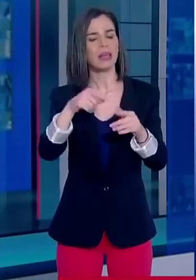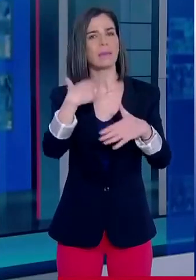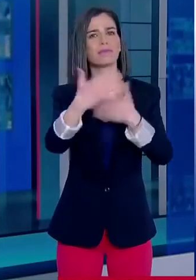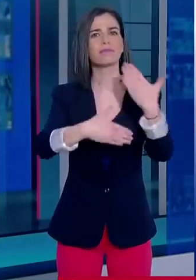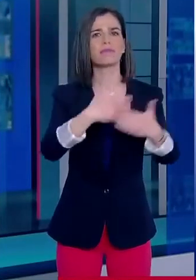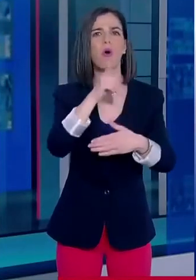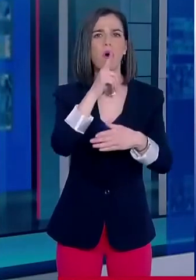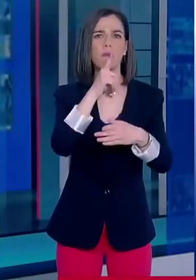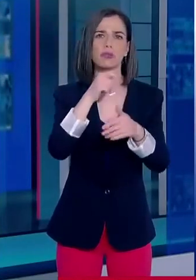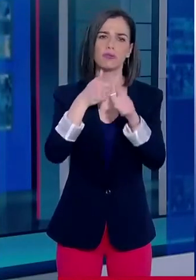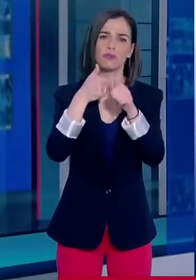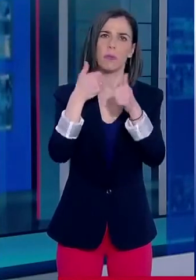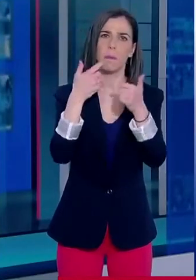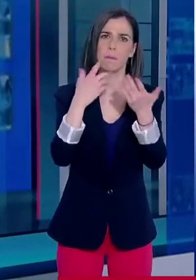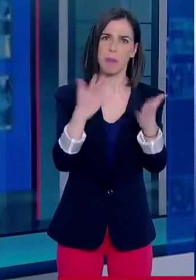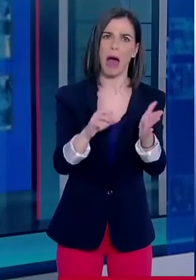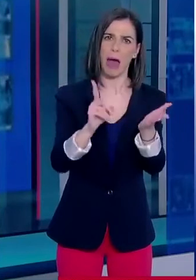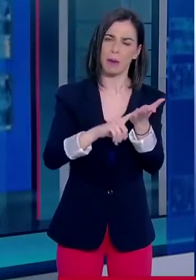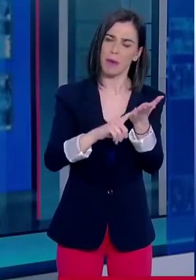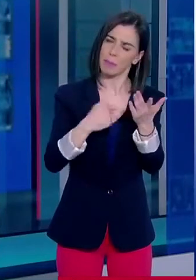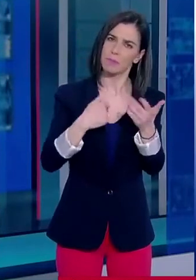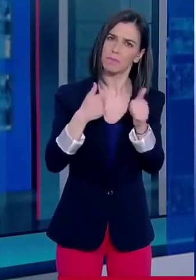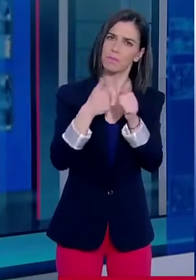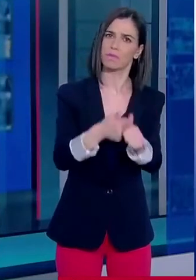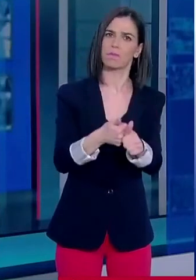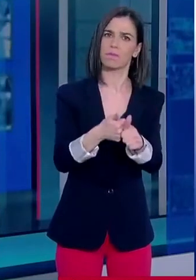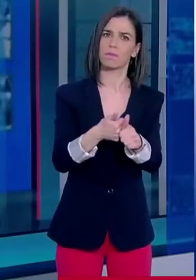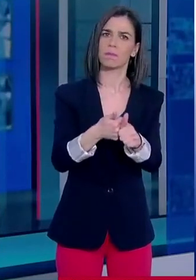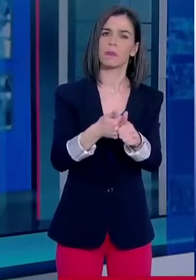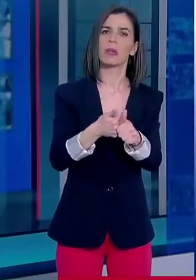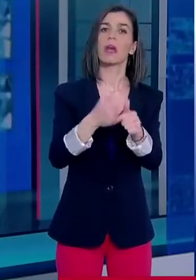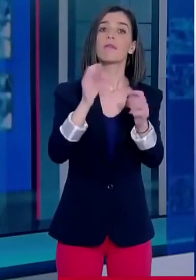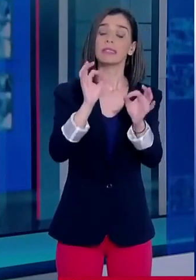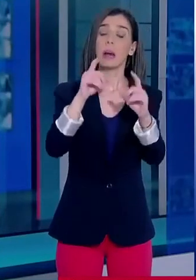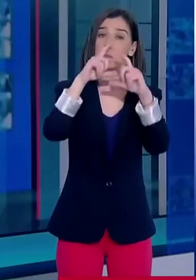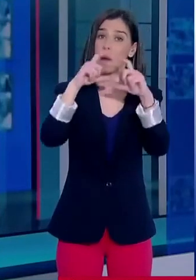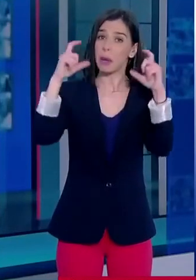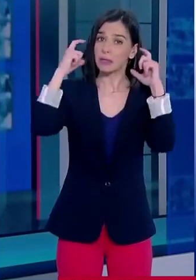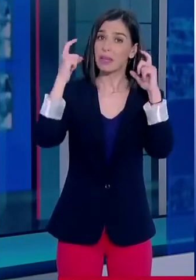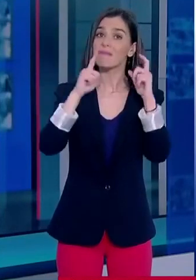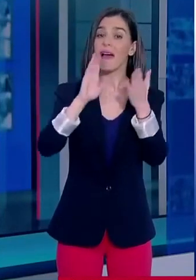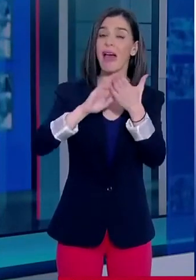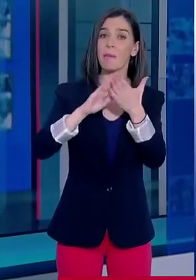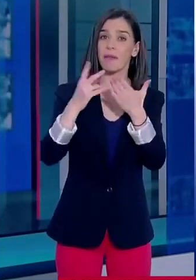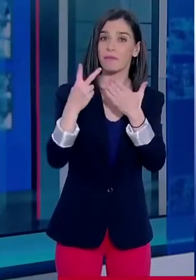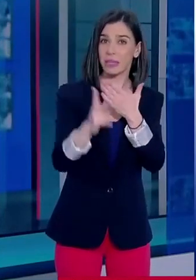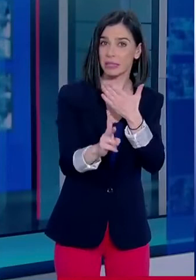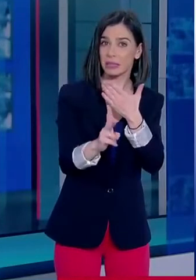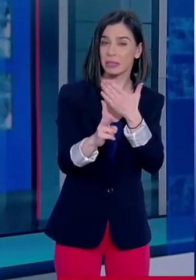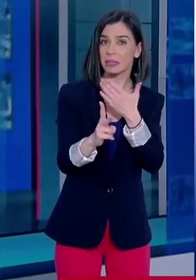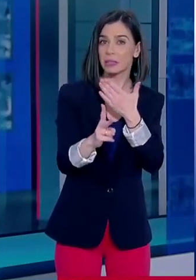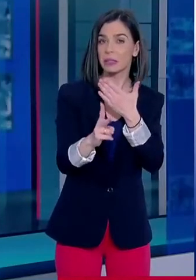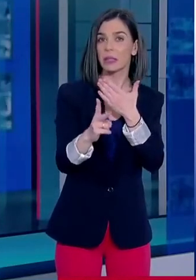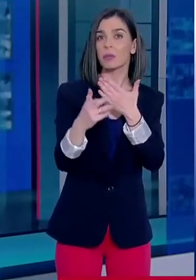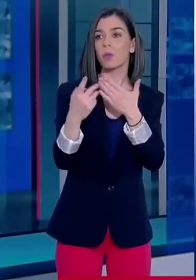διαδικασίες όπως έπρεπε να γίνουν και φυσικά και οι επαφές με χρήση και μάσκας και οι επαφές οι οποίες θεωρήθηκε ότι